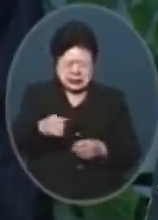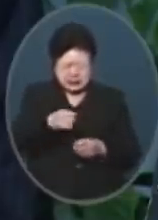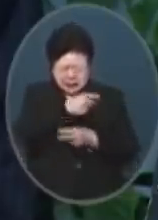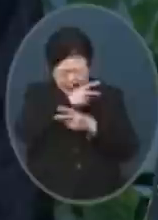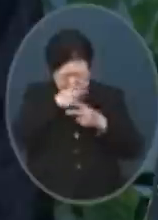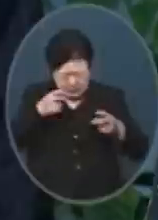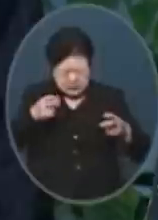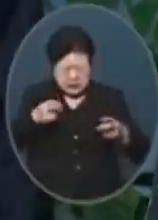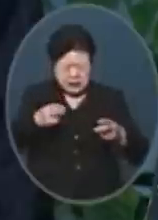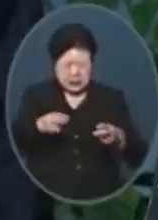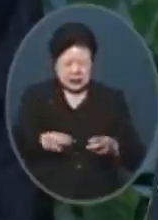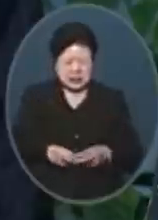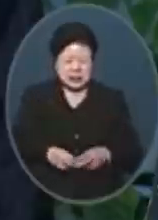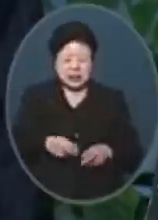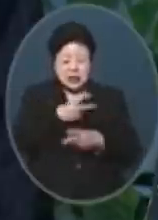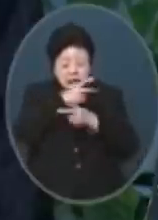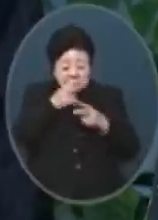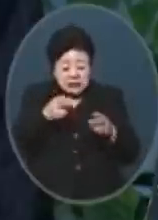지금 세상에